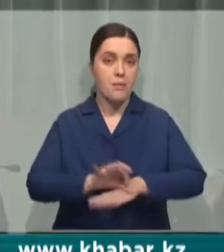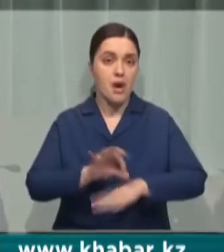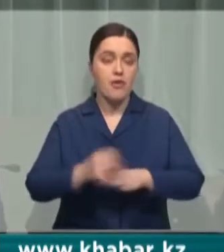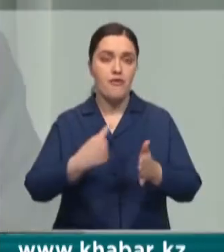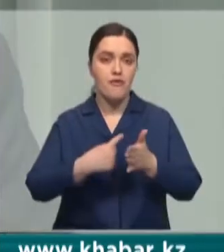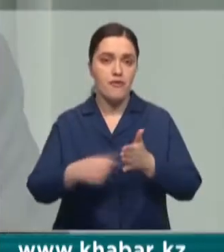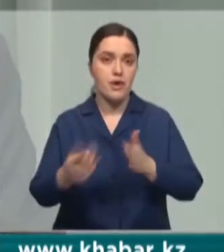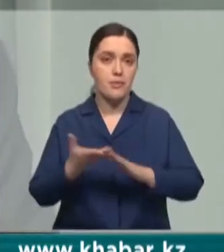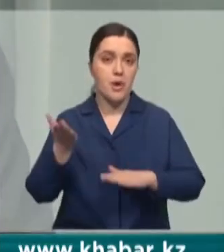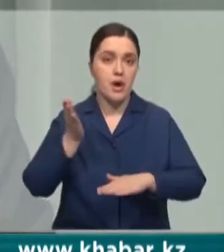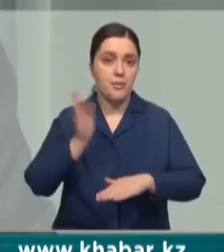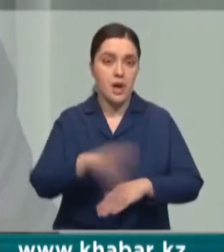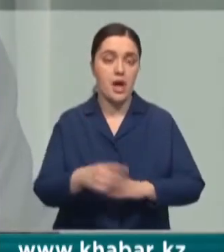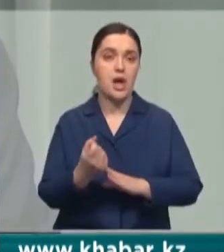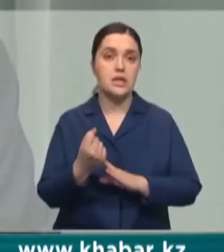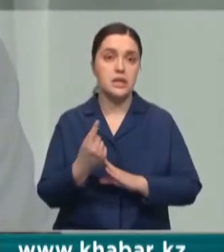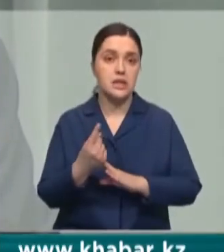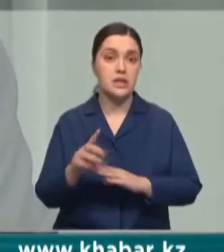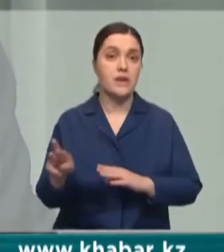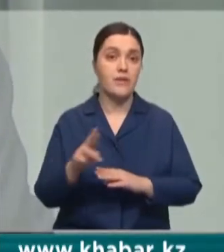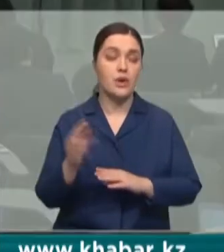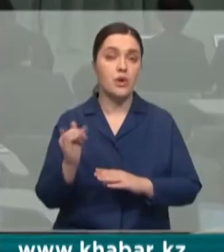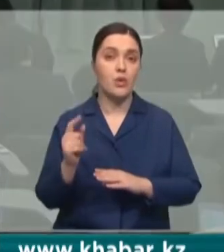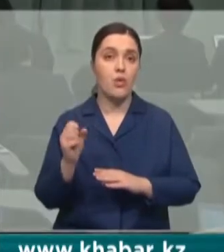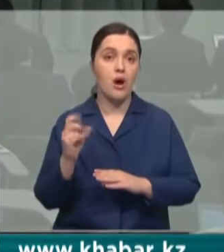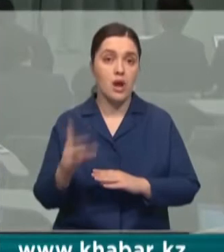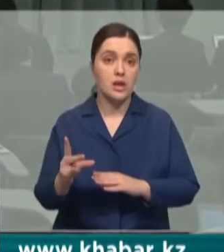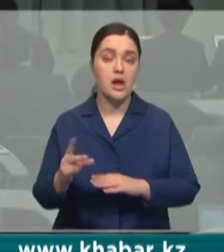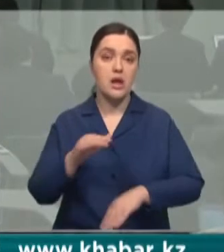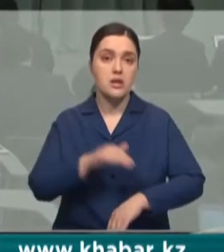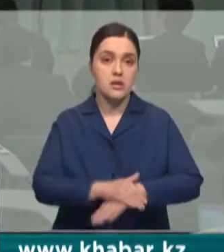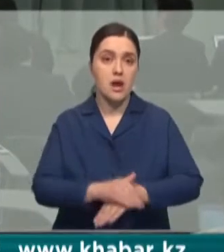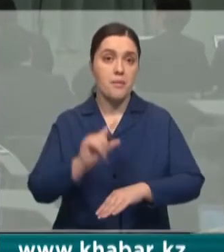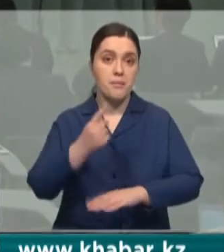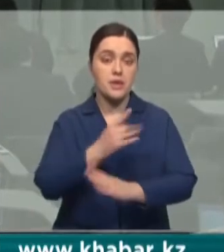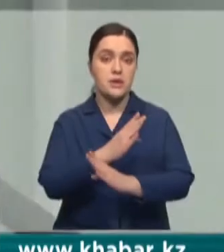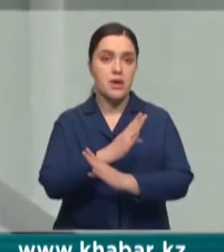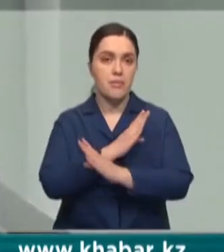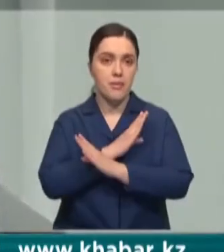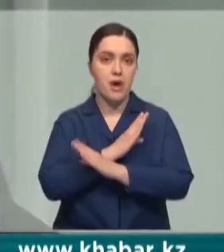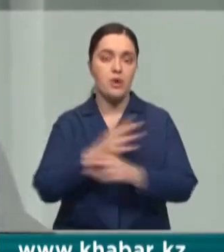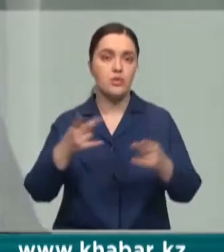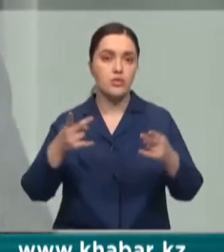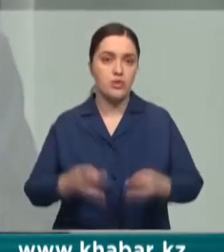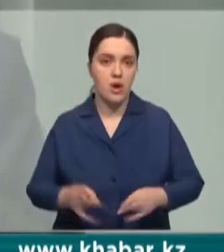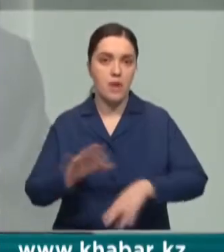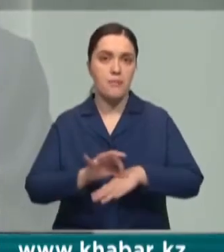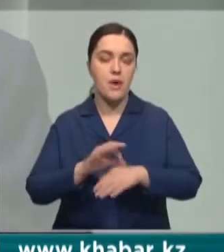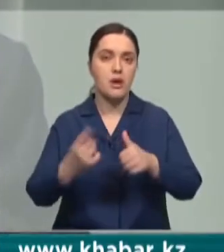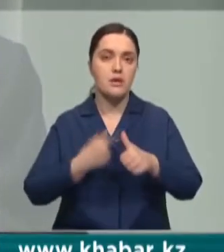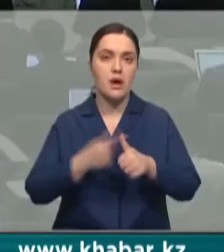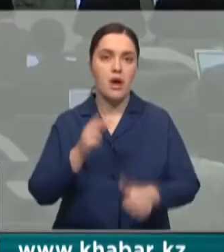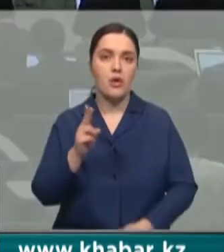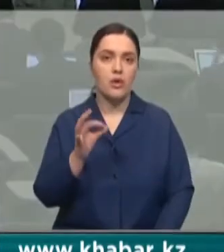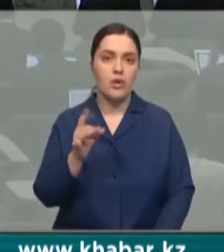Его уже выписали из больницы. Напомню, 11 января в Ухане зарегистрировали первый смертельный случай от коронавируса.